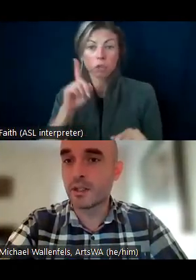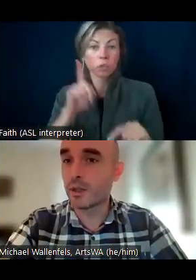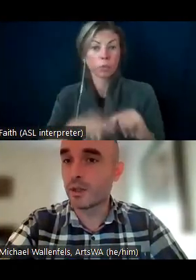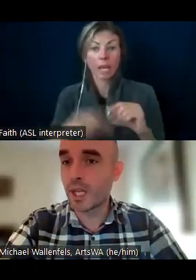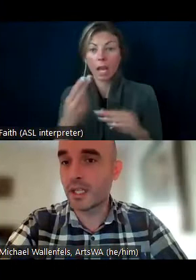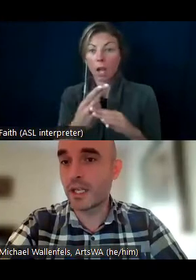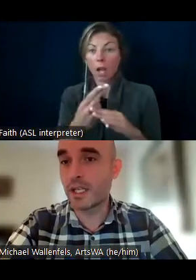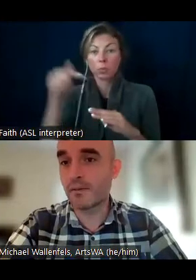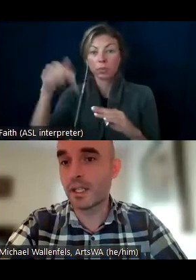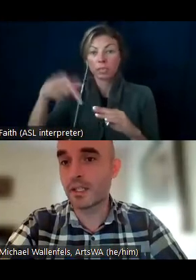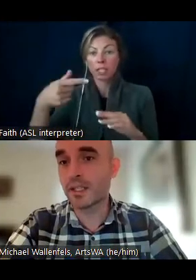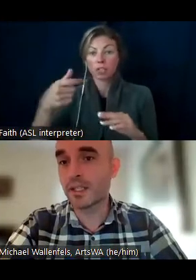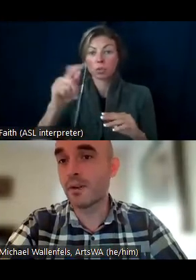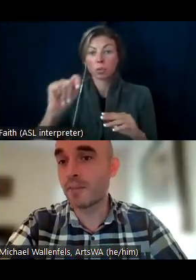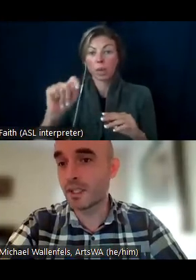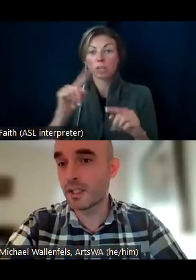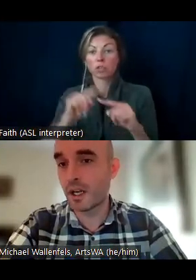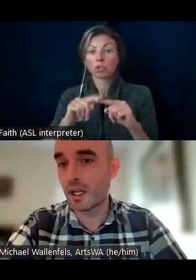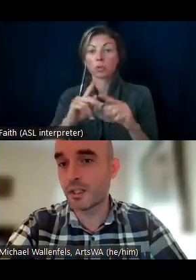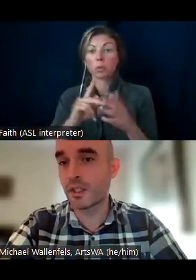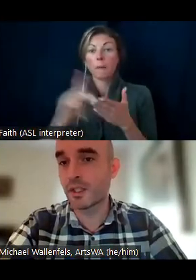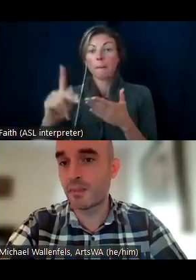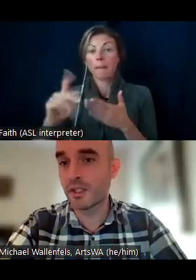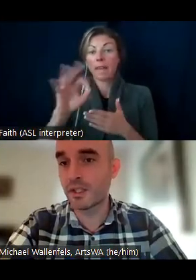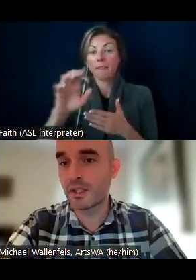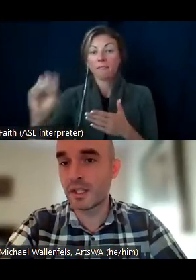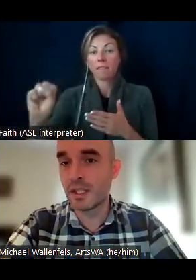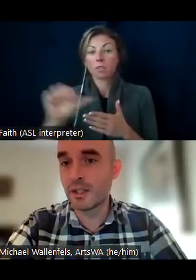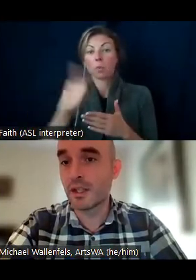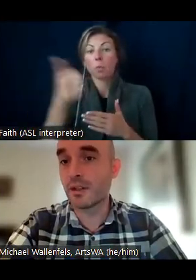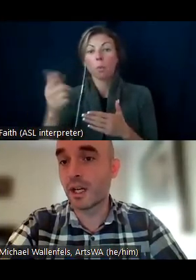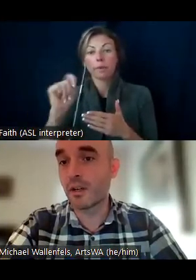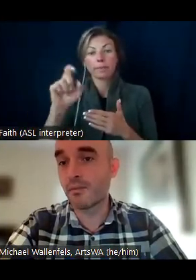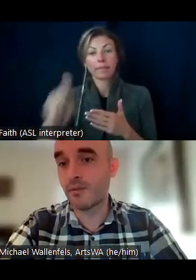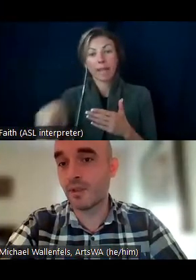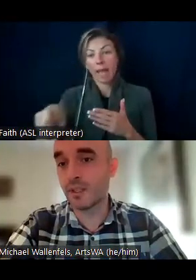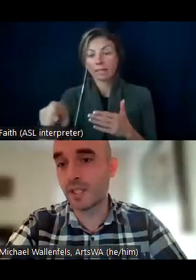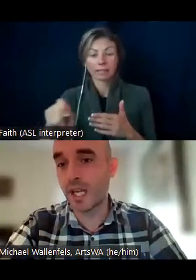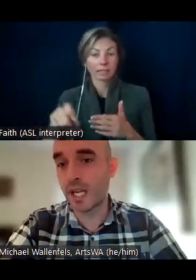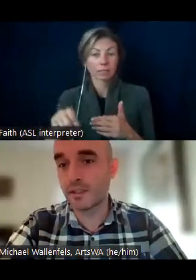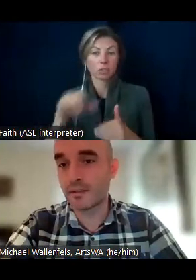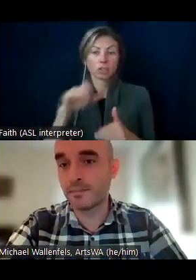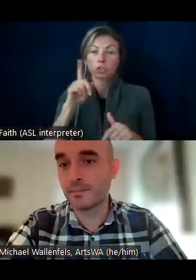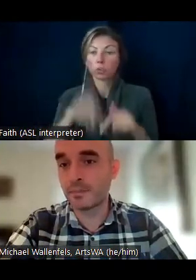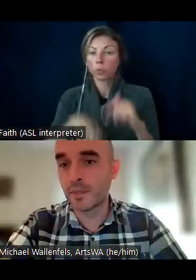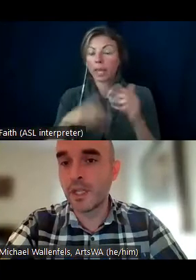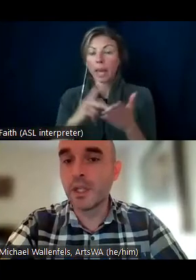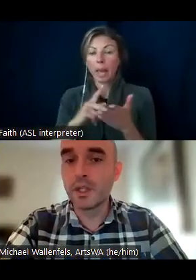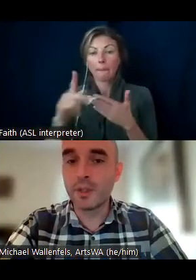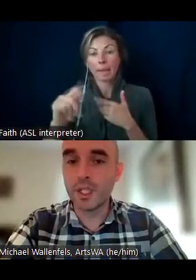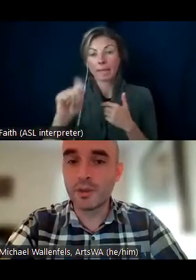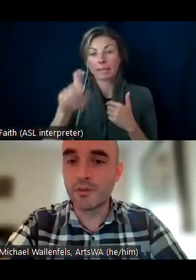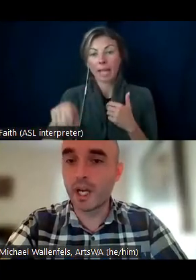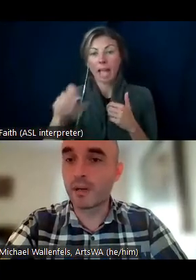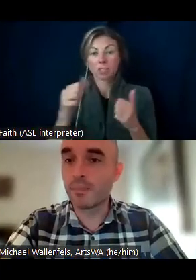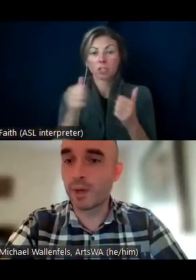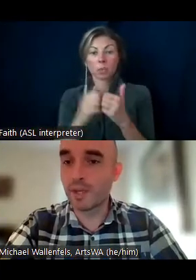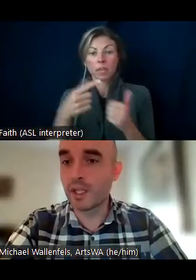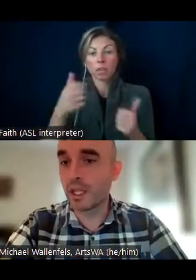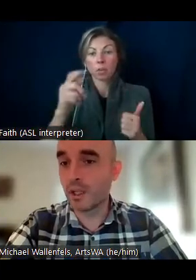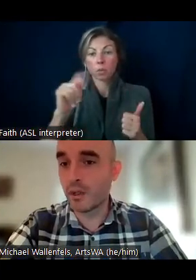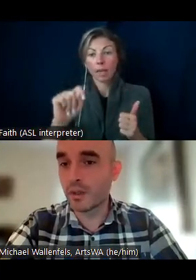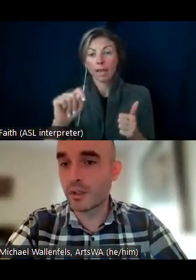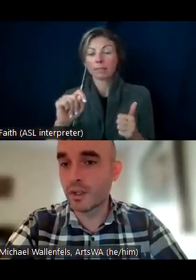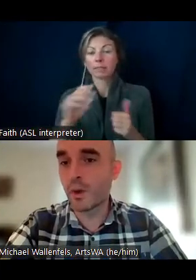이 그랜트를 사용해서 다른 정부 수수료나 세금을 지불해선 안 되고요. 그래서 또 다른 경비가 있어야 돼요.